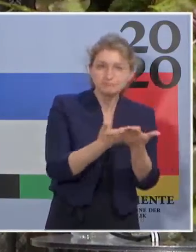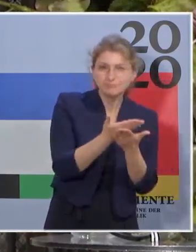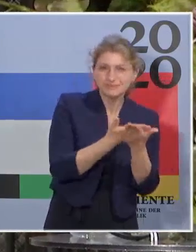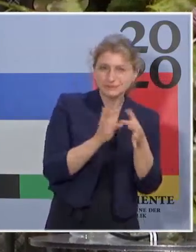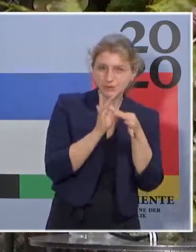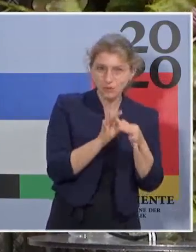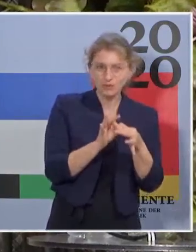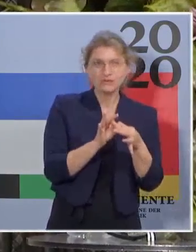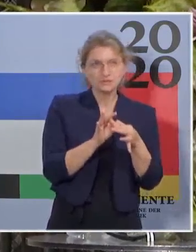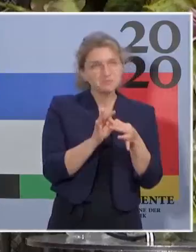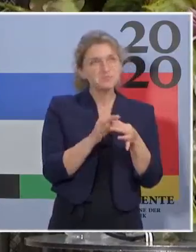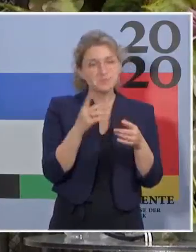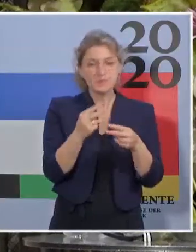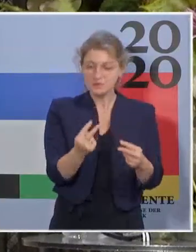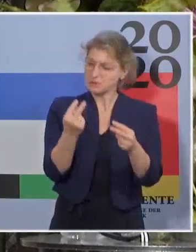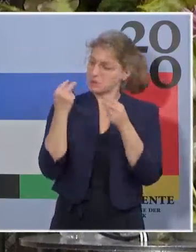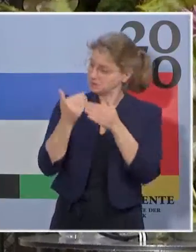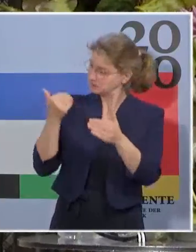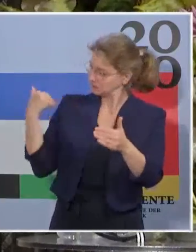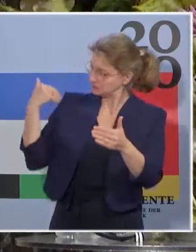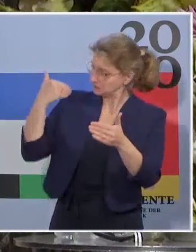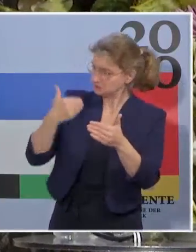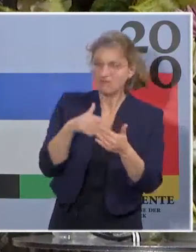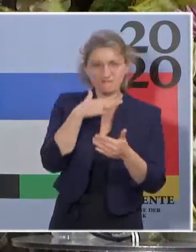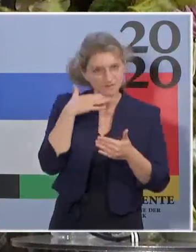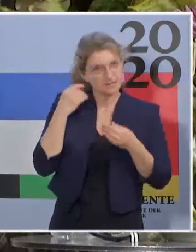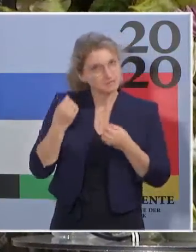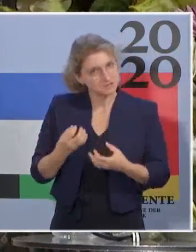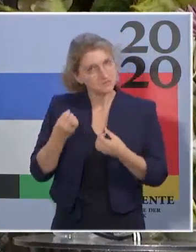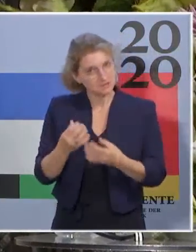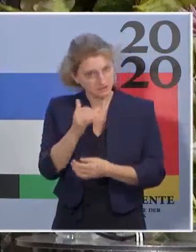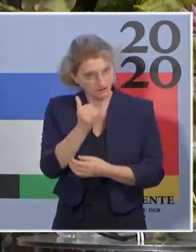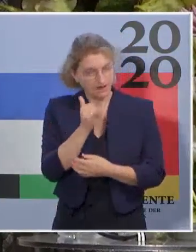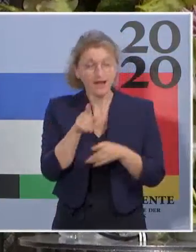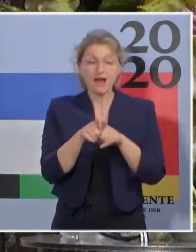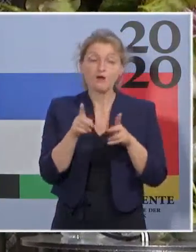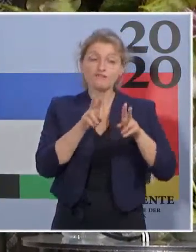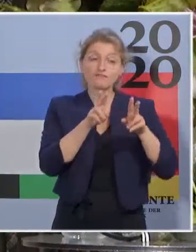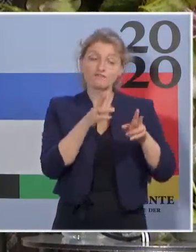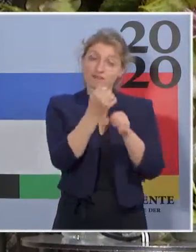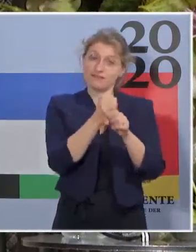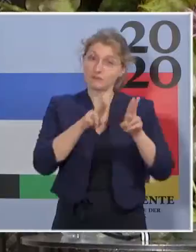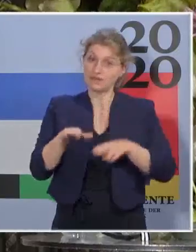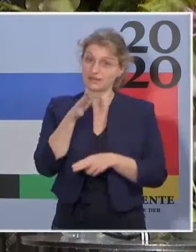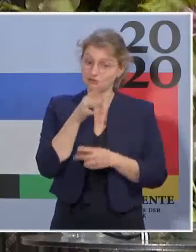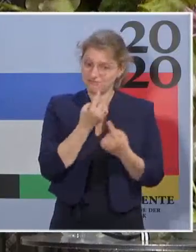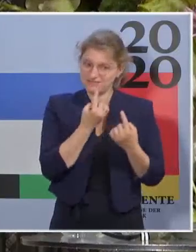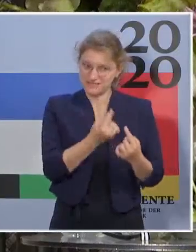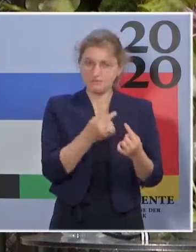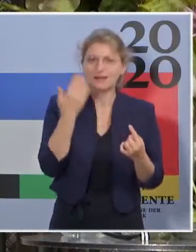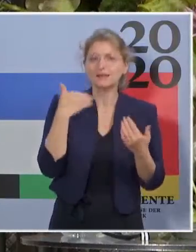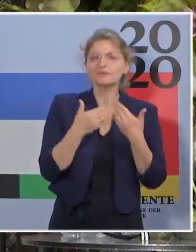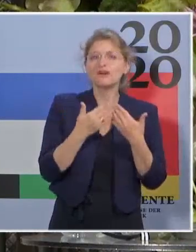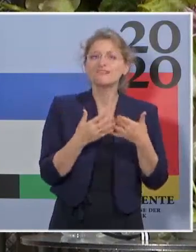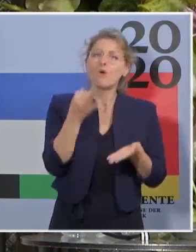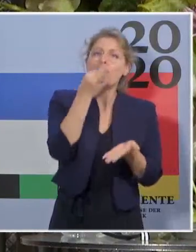viel geschehen, wenn ich das noch kurz ergänzen darf. Auch der Verfassungsgerichtshof selbst, das war eine Folge vielleicht der damaligen